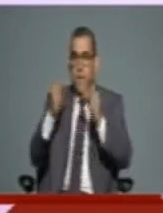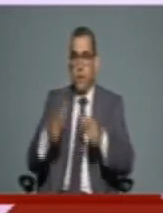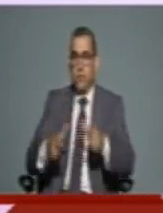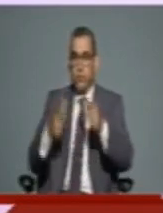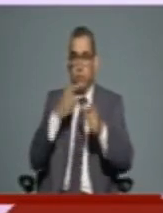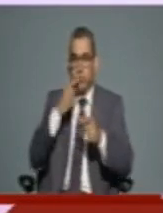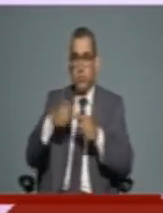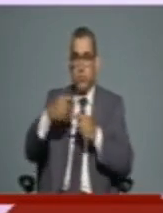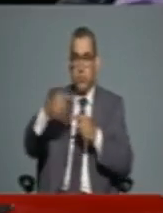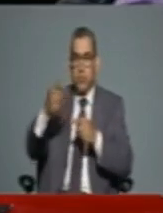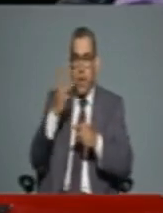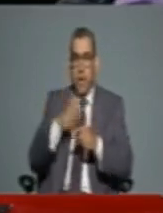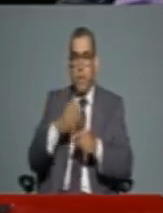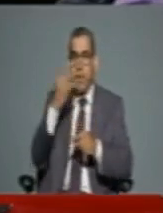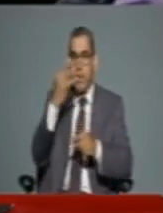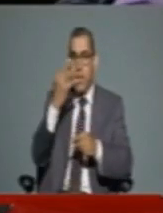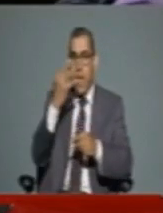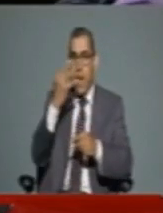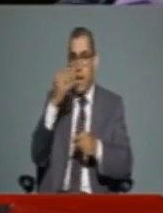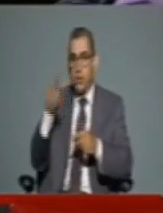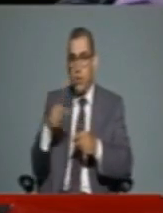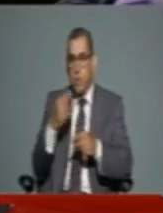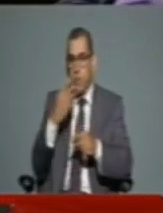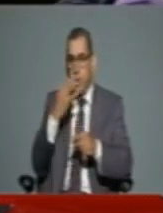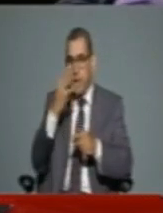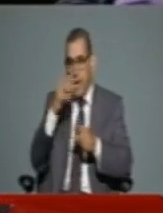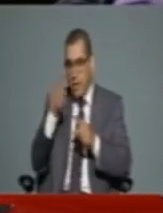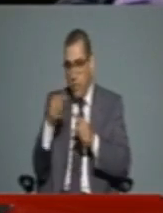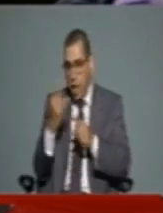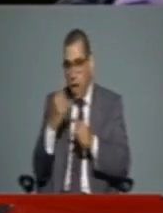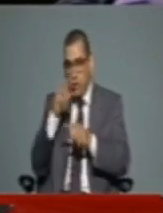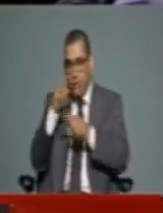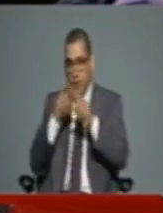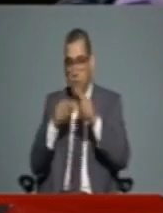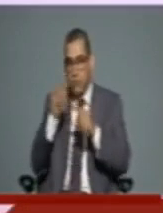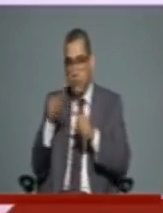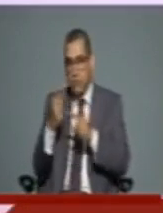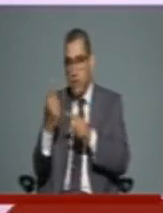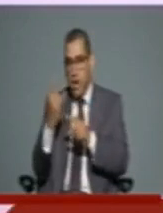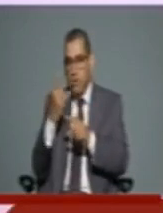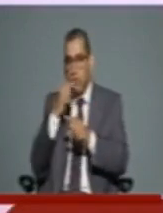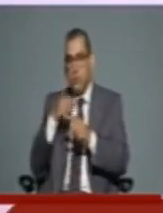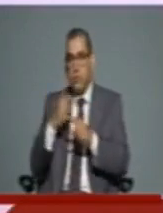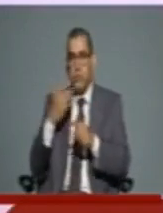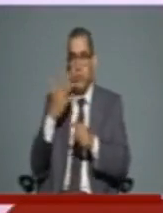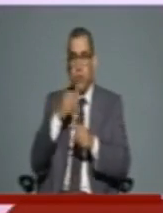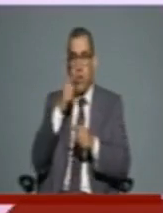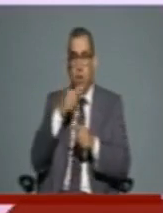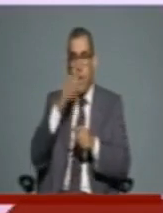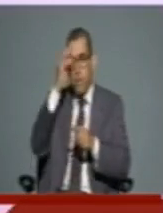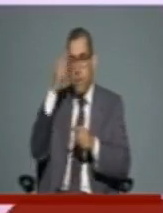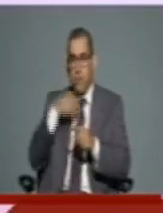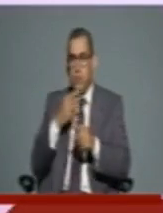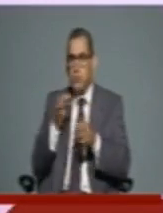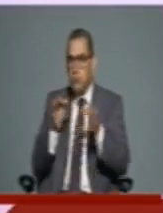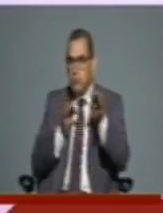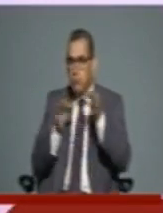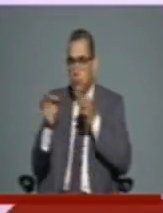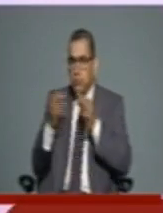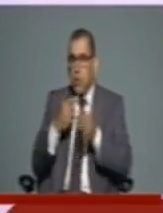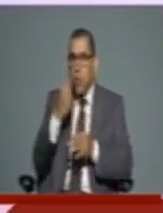طلعت 3.1% من قيمة السلع. لو احنا وفرنا بس